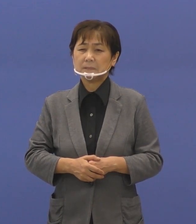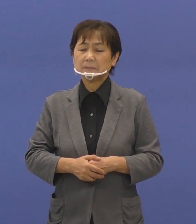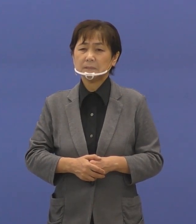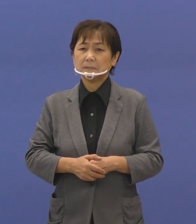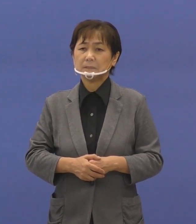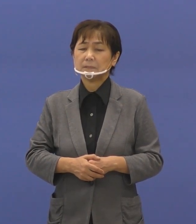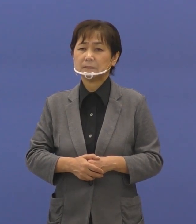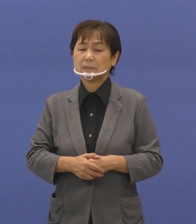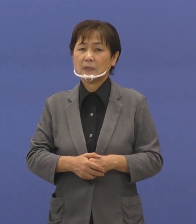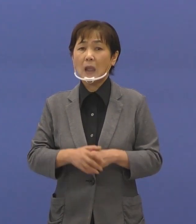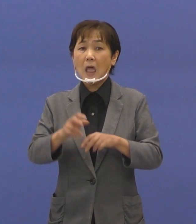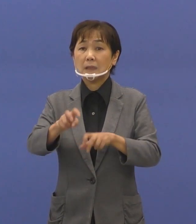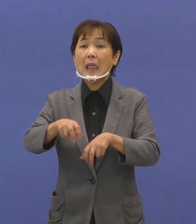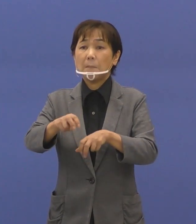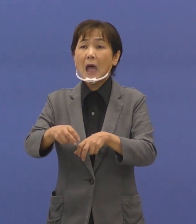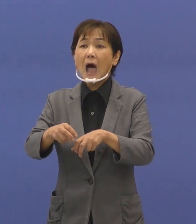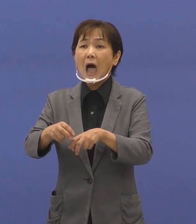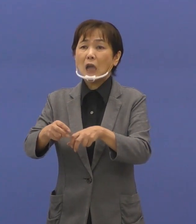競馬組合の